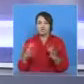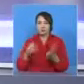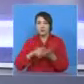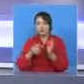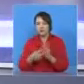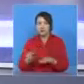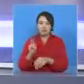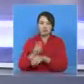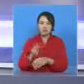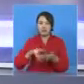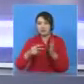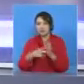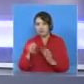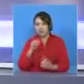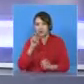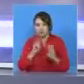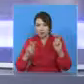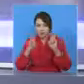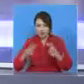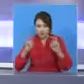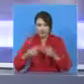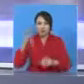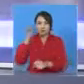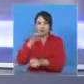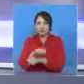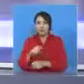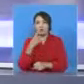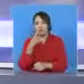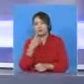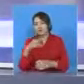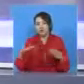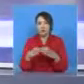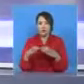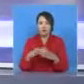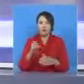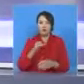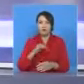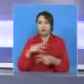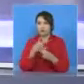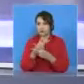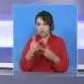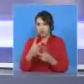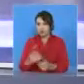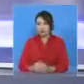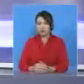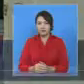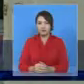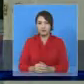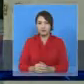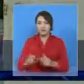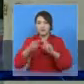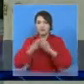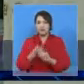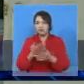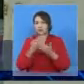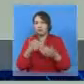ал емханалар жоспарлы тексеруді тоқтады. Қызыл аймақтағы облыстың эпидахуалы туралы тілші тарқатады. Вирус жоқ,